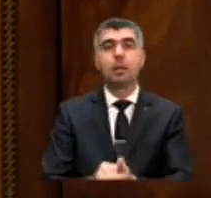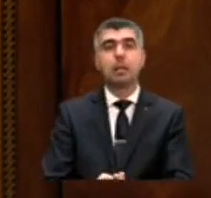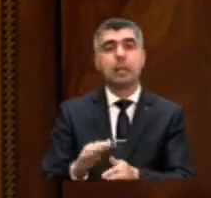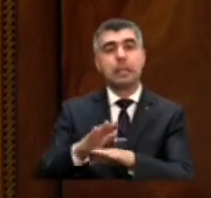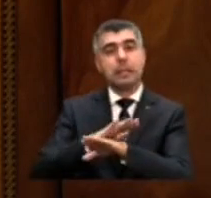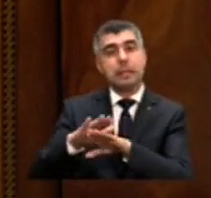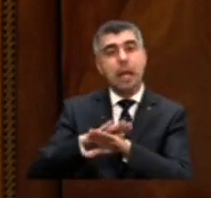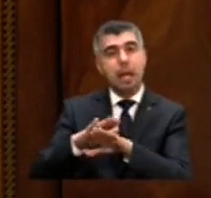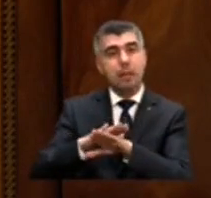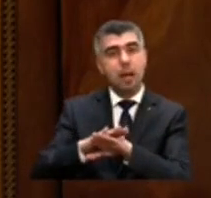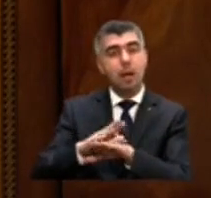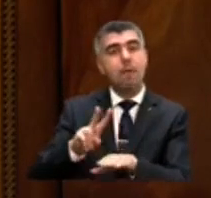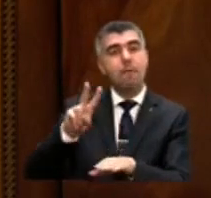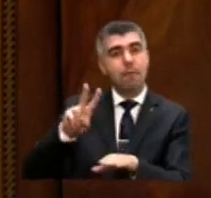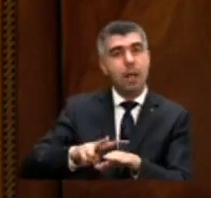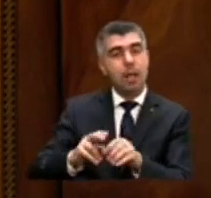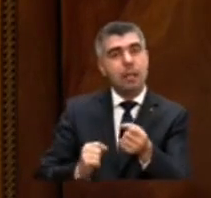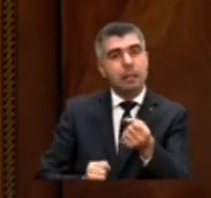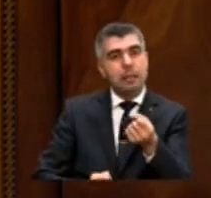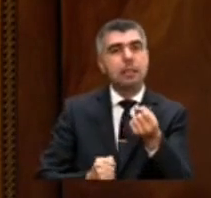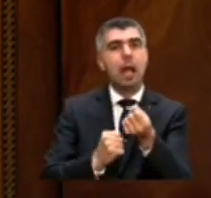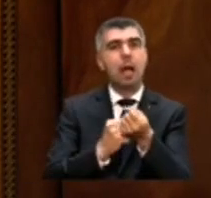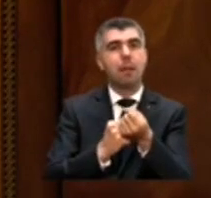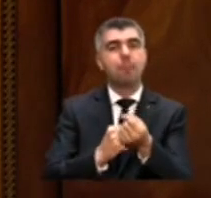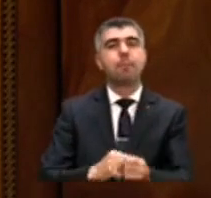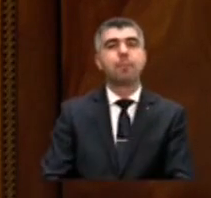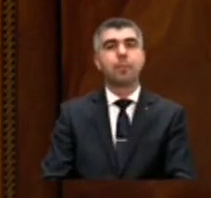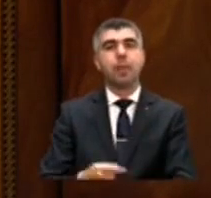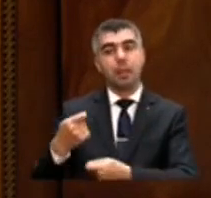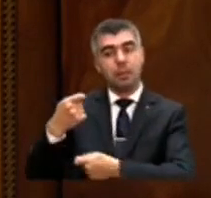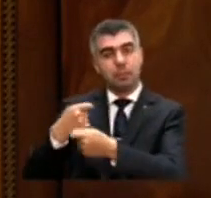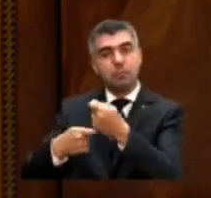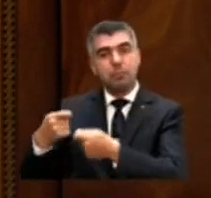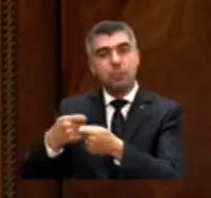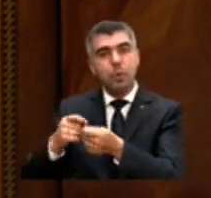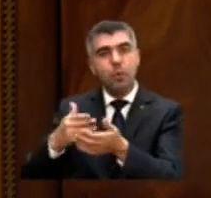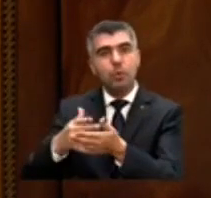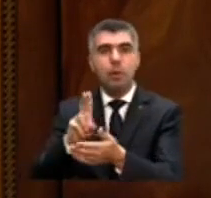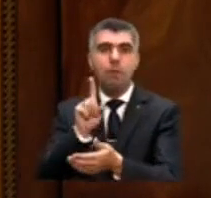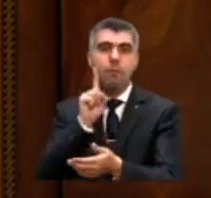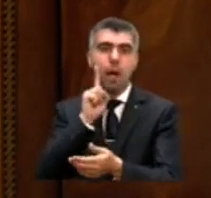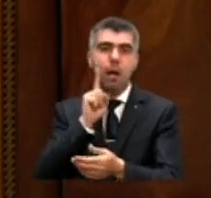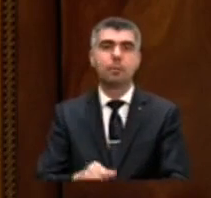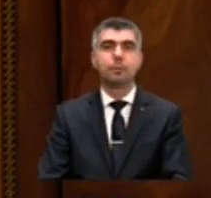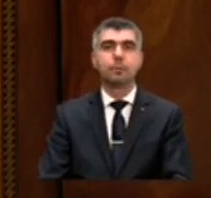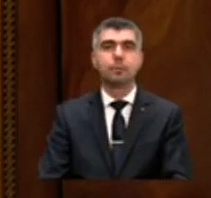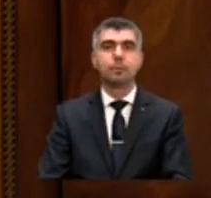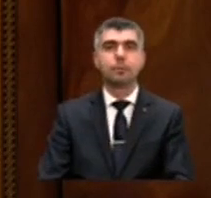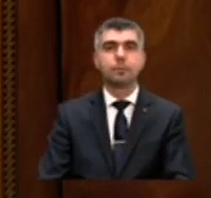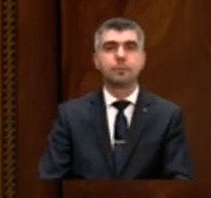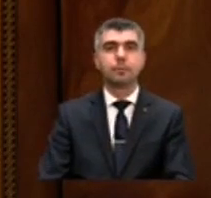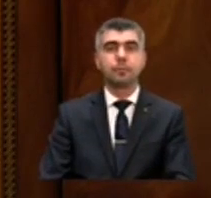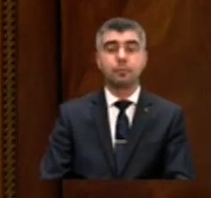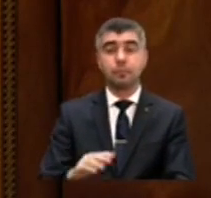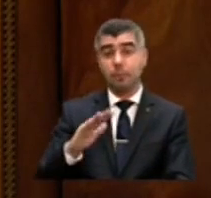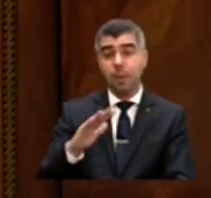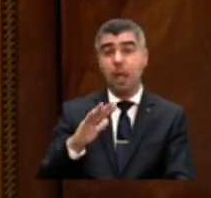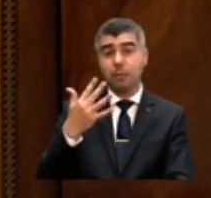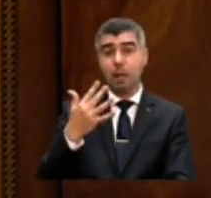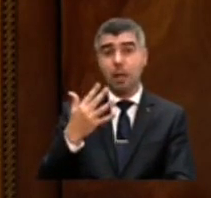فاعلة لدعم النشاط الاقتصادي للنساء. ولتنفيذ المحاور الخمسة